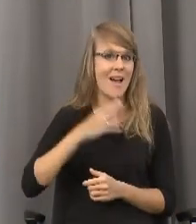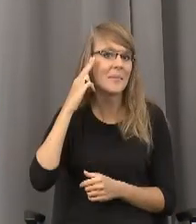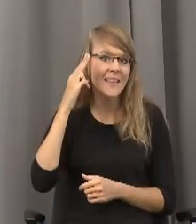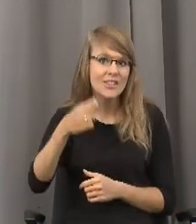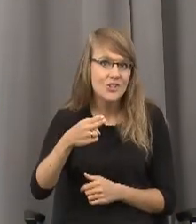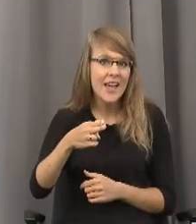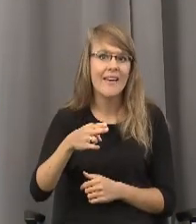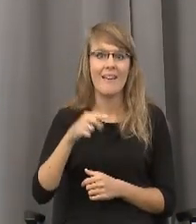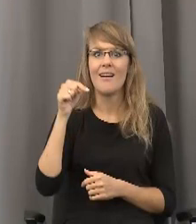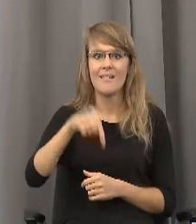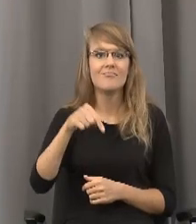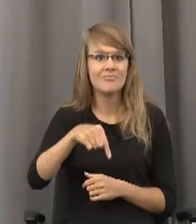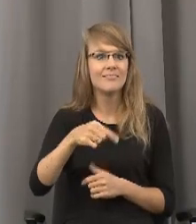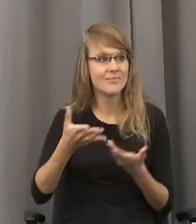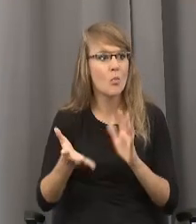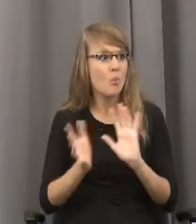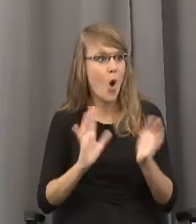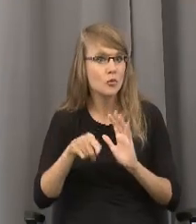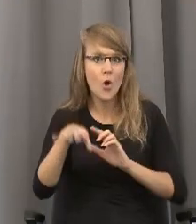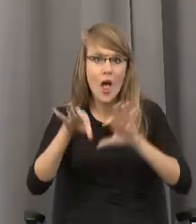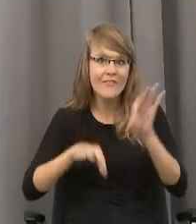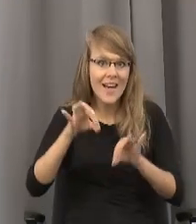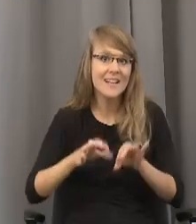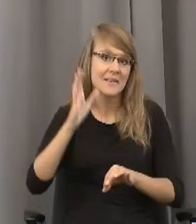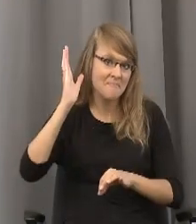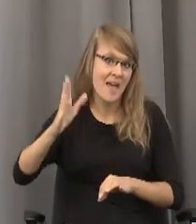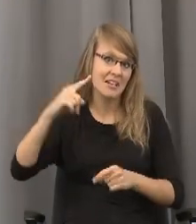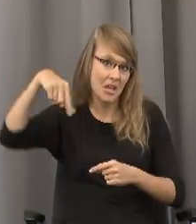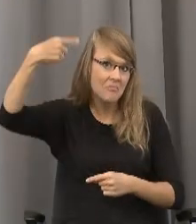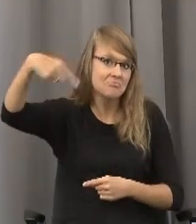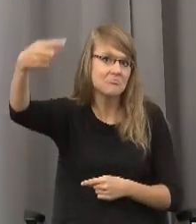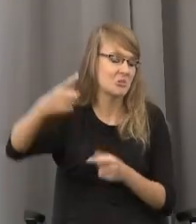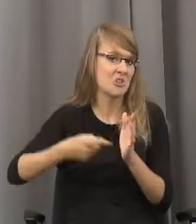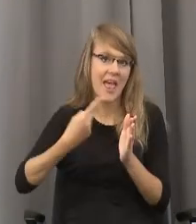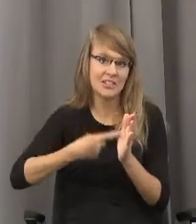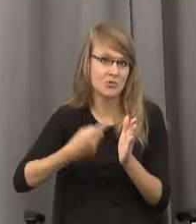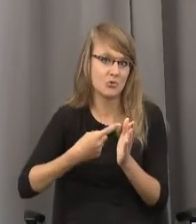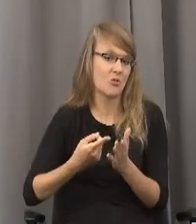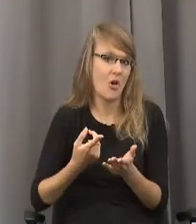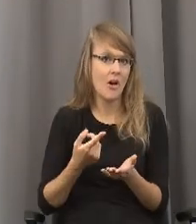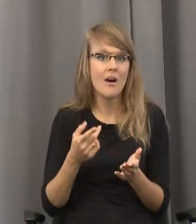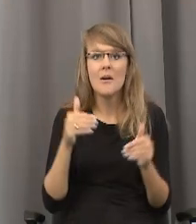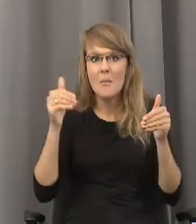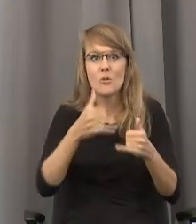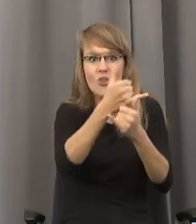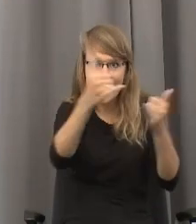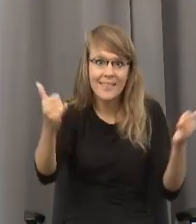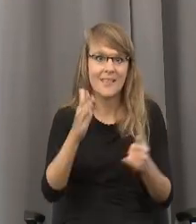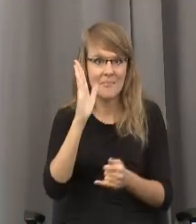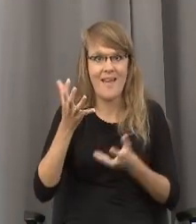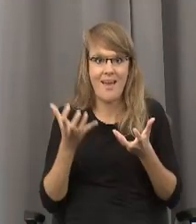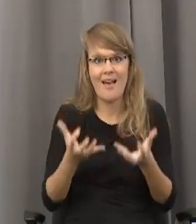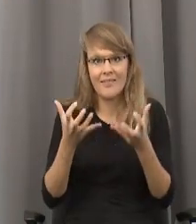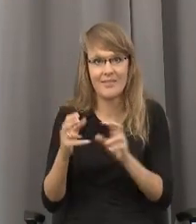że tego typu formuła może będzie częściej stosowana, zachęci też innych do włączenia się w